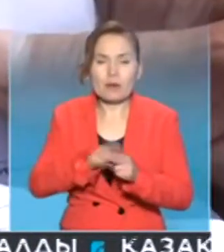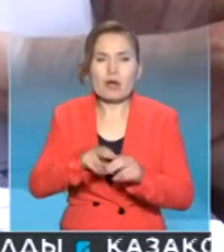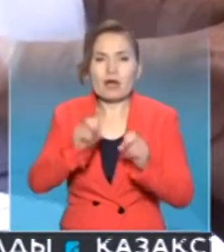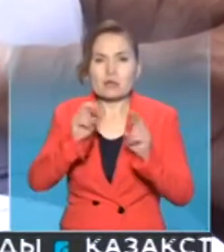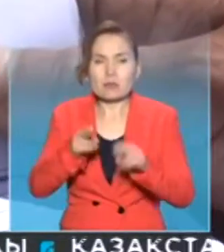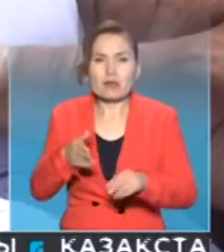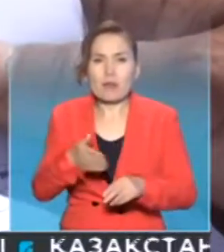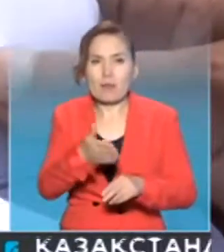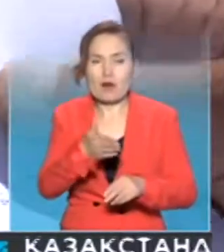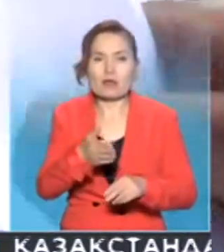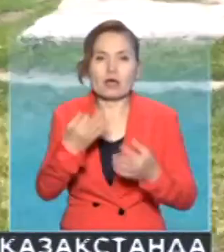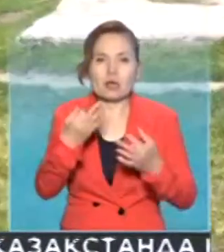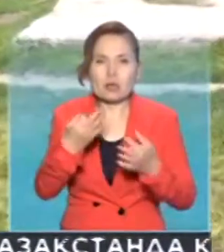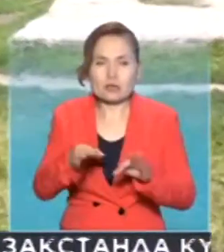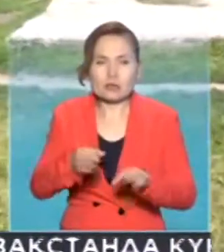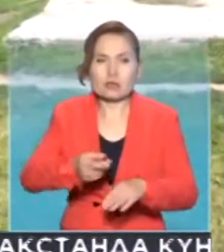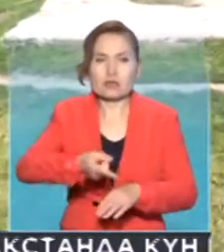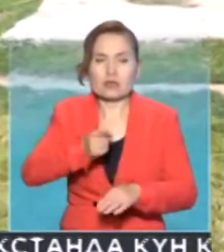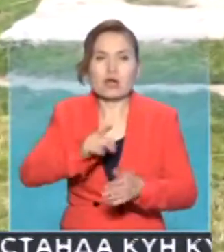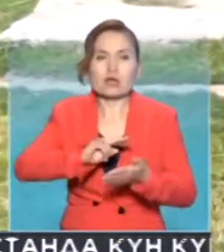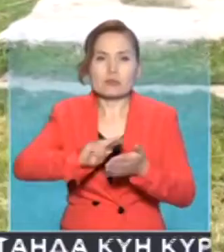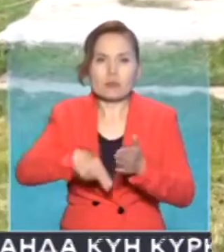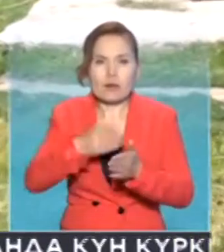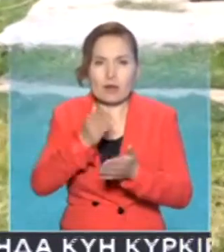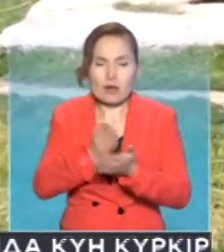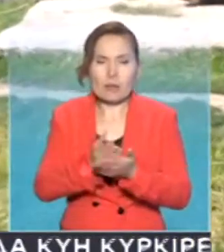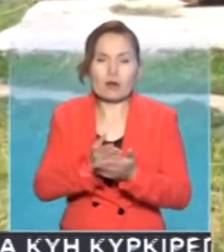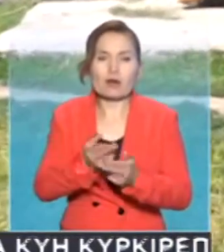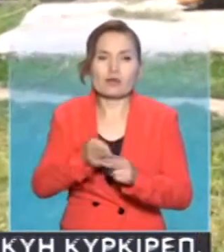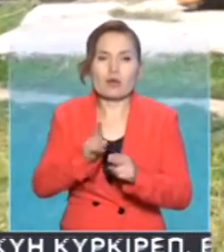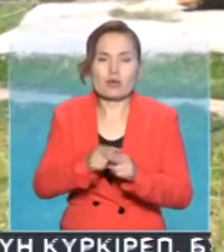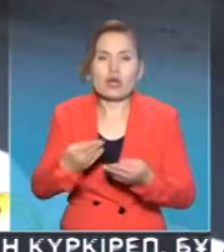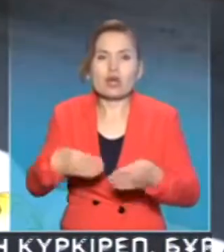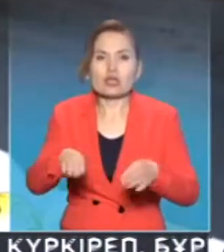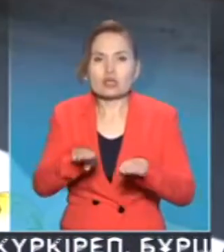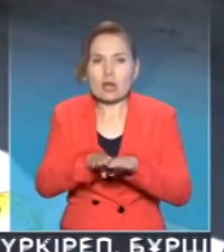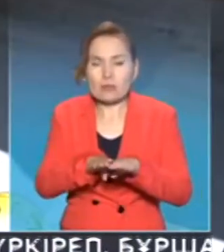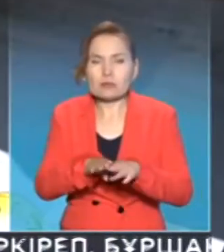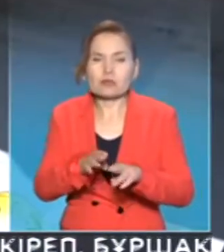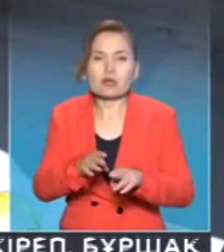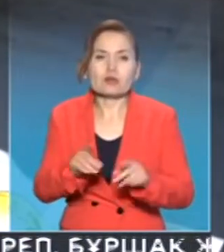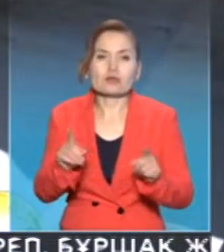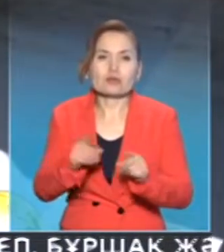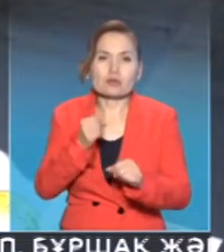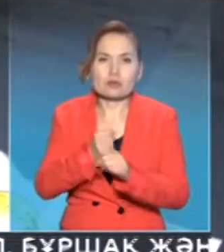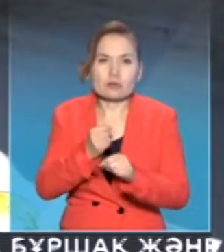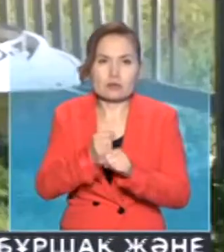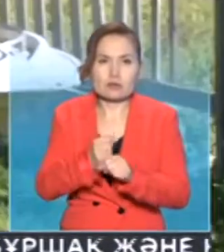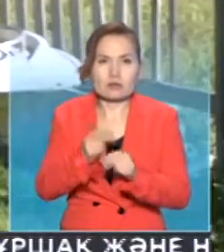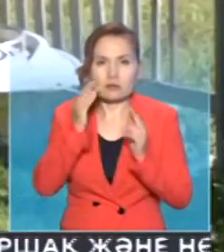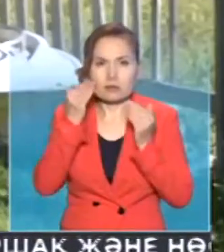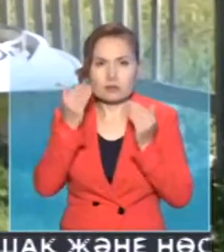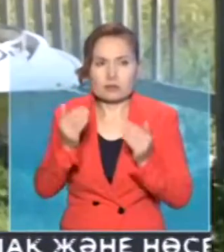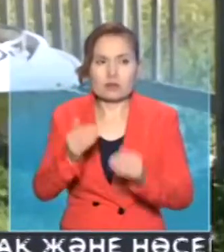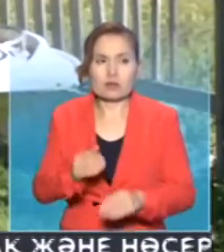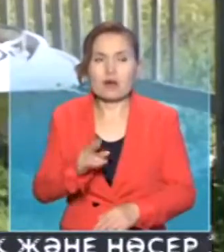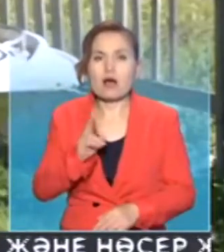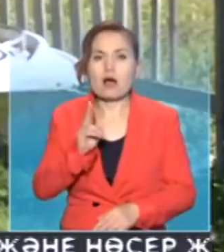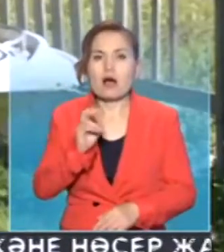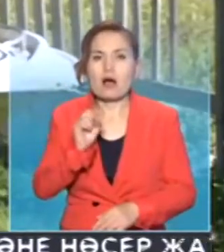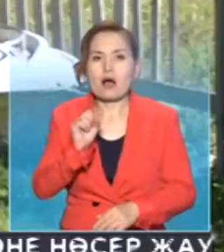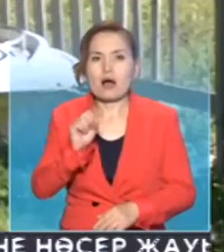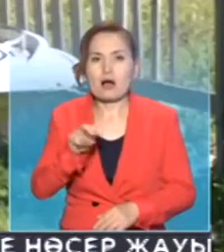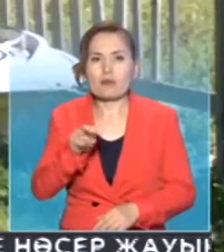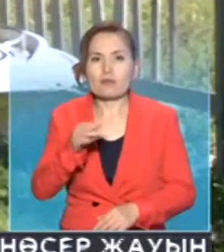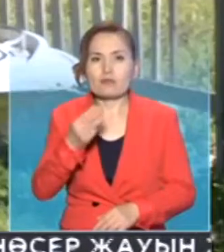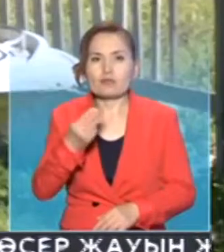қажетті тиісті құжаттарының барлығы бар. Ертең шаруа тұралап қалса, жеп отырған анымыздан айырылып қаламыз ба деп алаңдайды. Қапшаға жабылса, енді мен оны